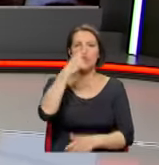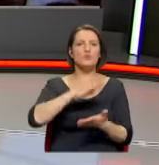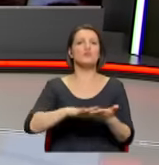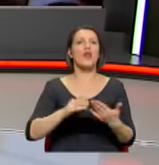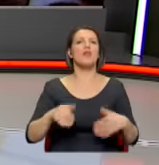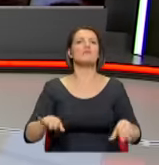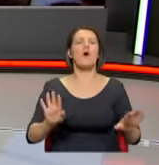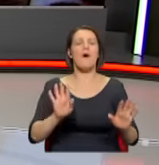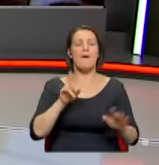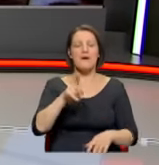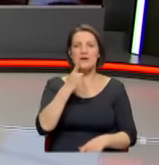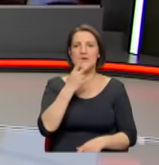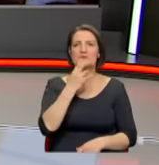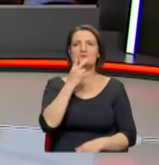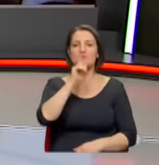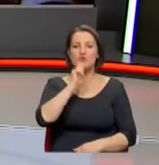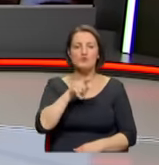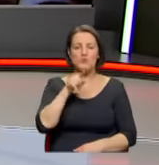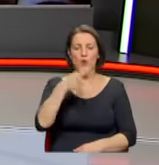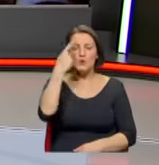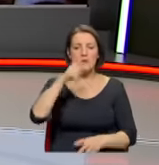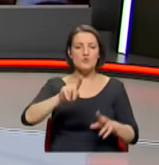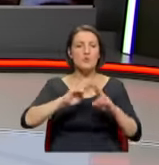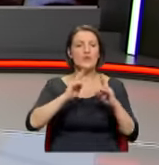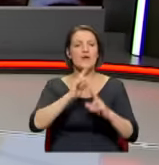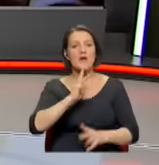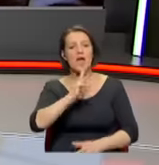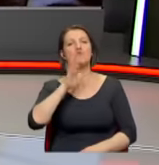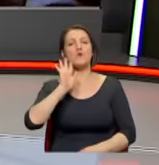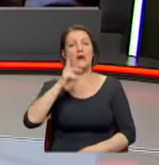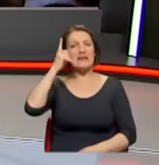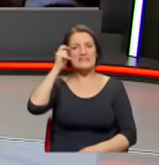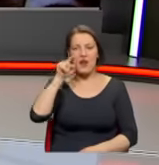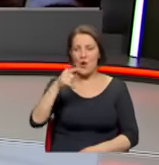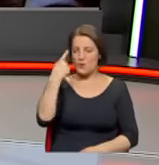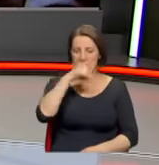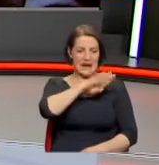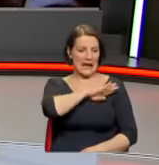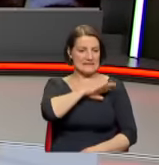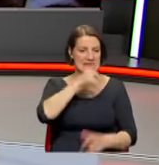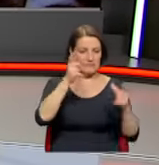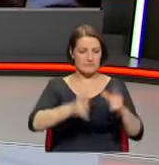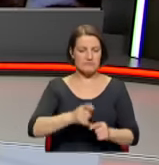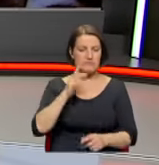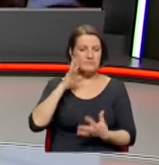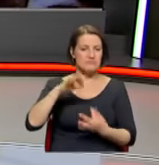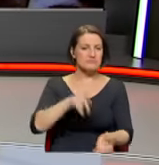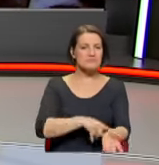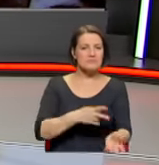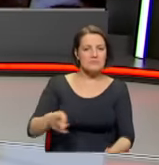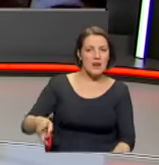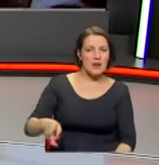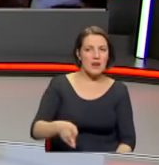düzelmiyor. İşte sözümüz dünyada bu yüzden geçmiyor. İşte İsrail'e o yüzden Gazze'deki soykırım,